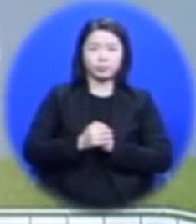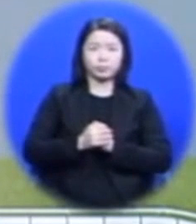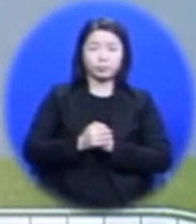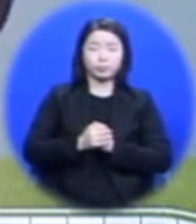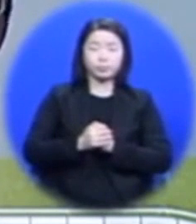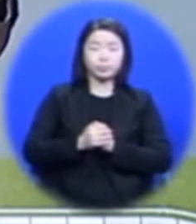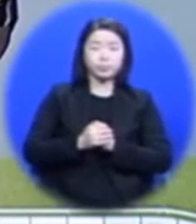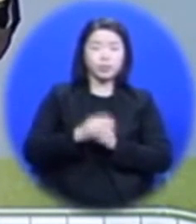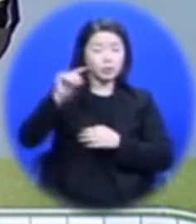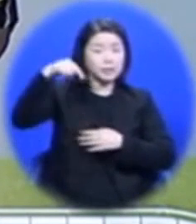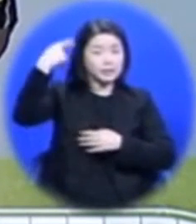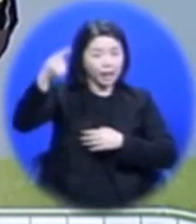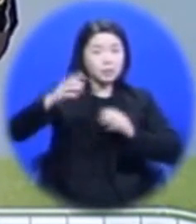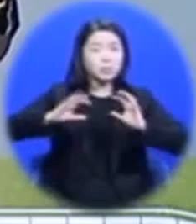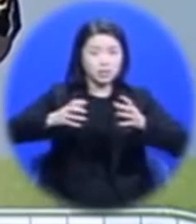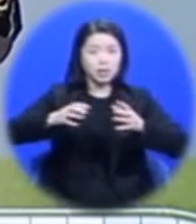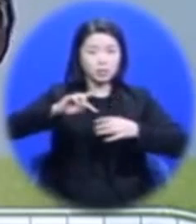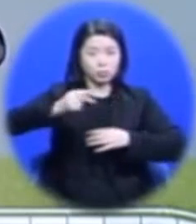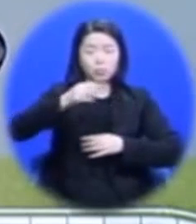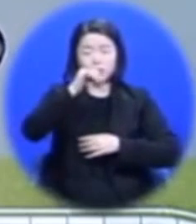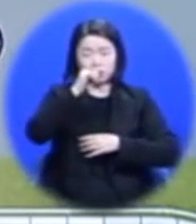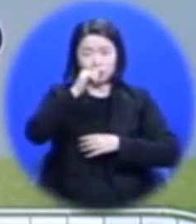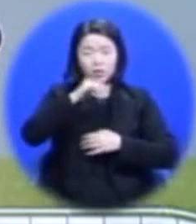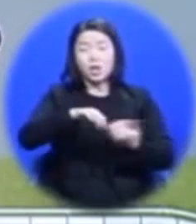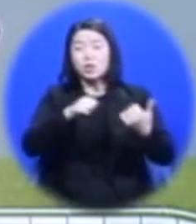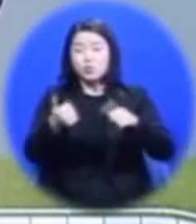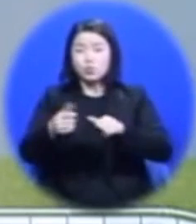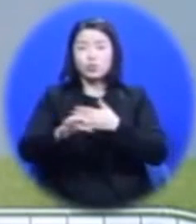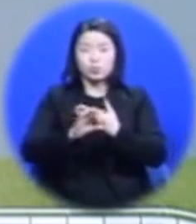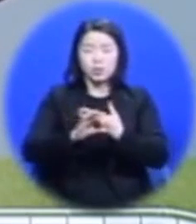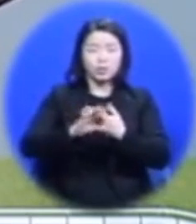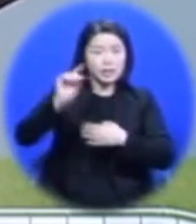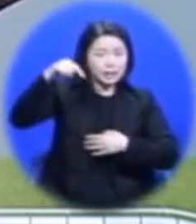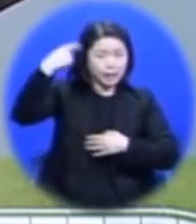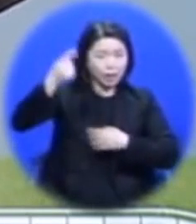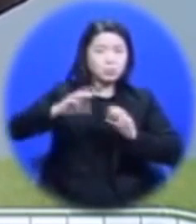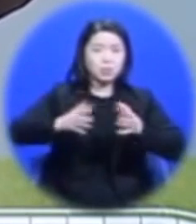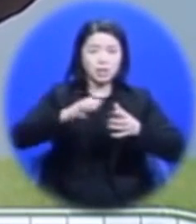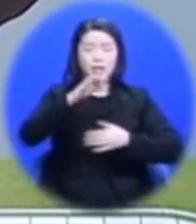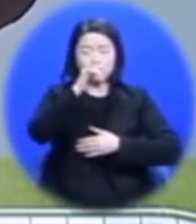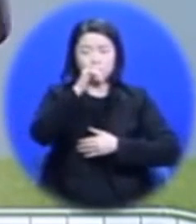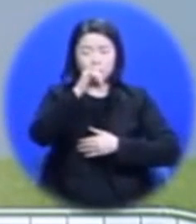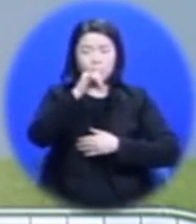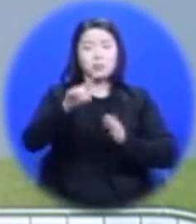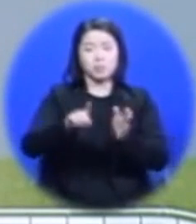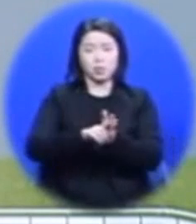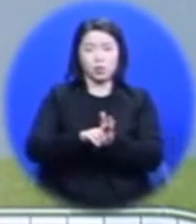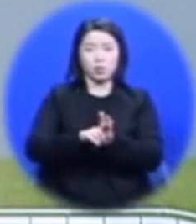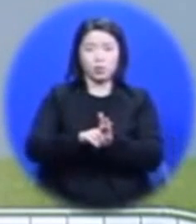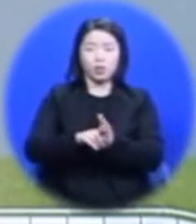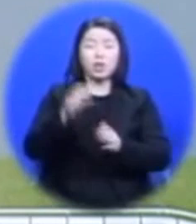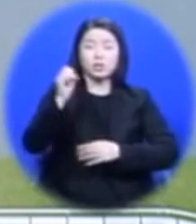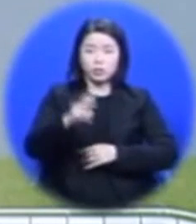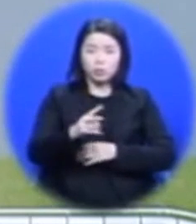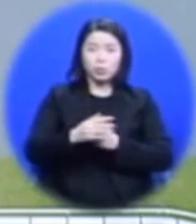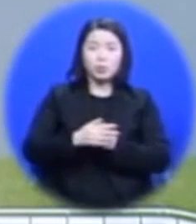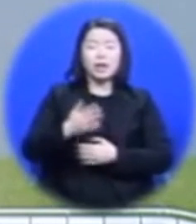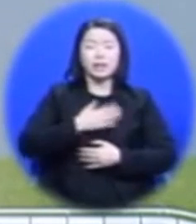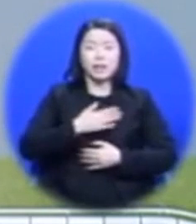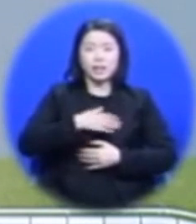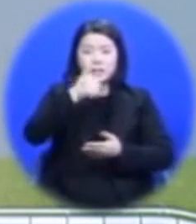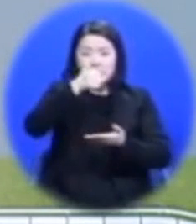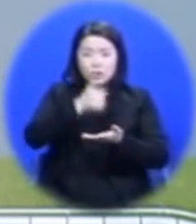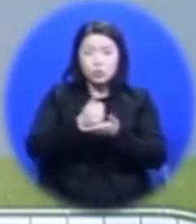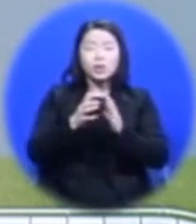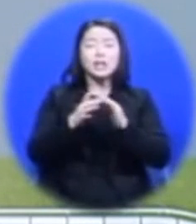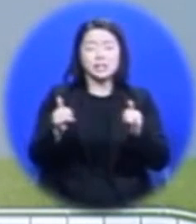그 내세는 있는 거예요. 죽으면 내세가 있어요. 그리고 나는